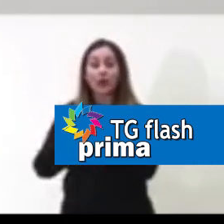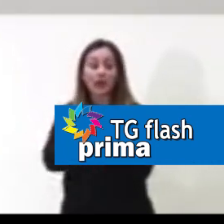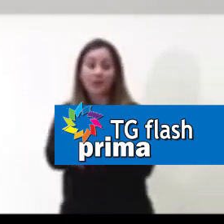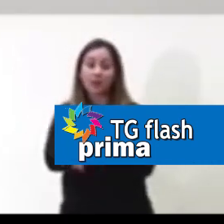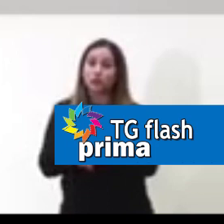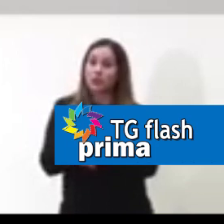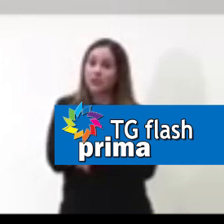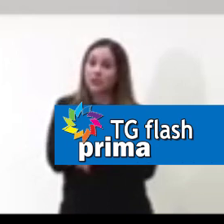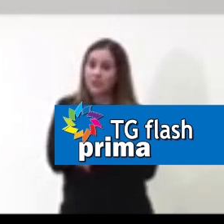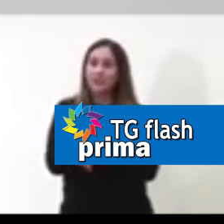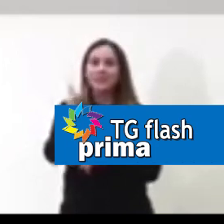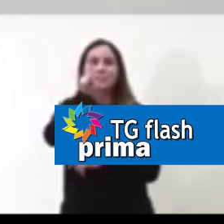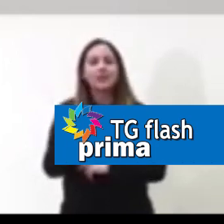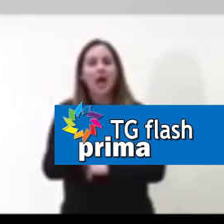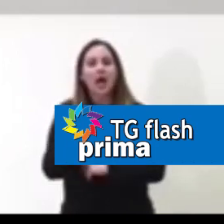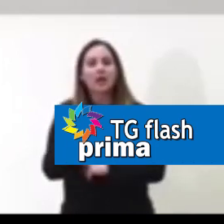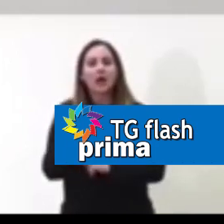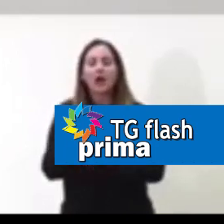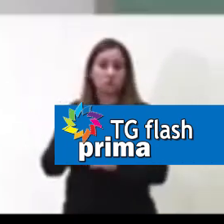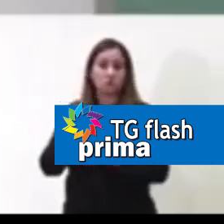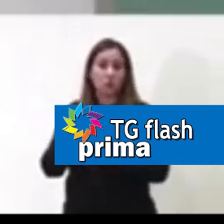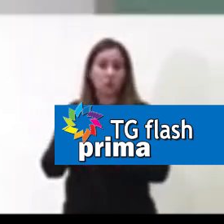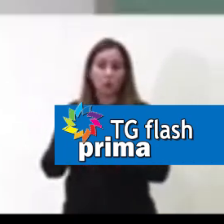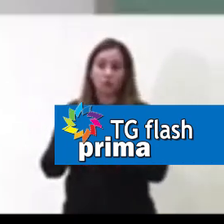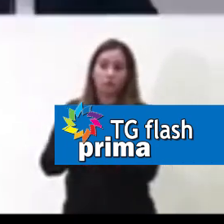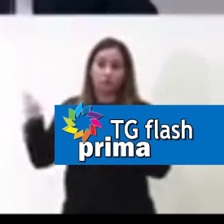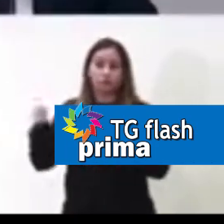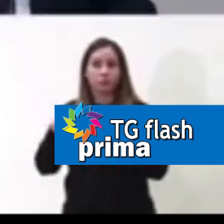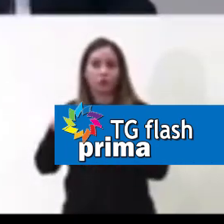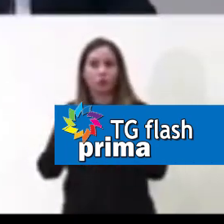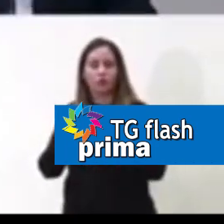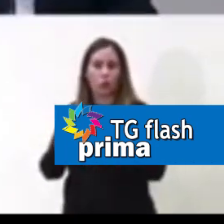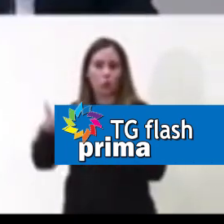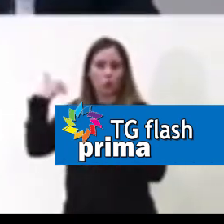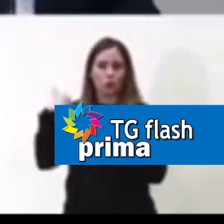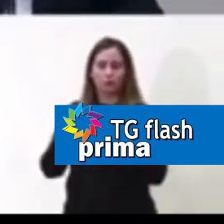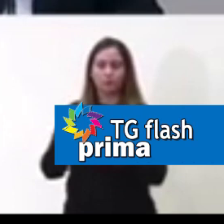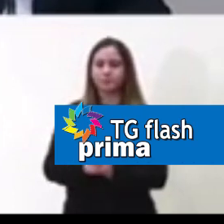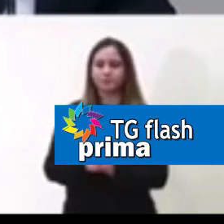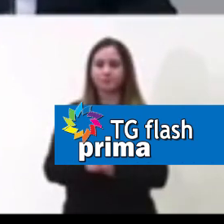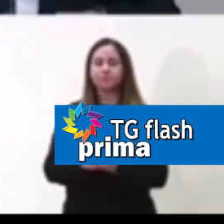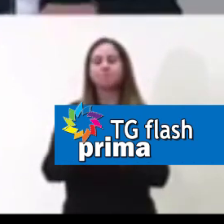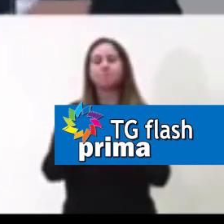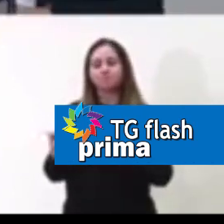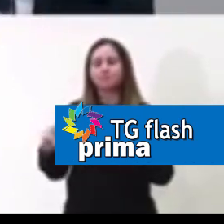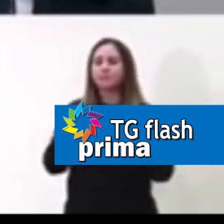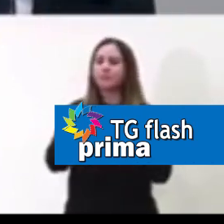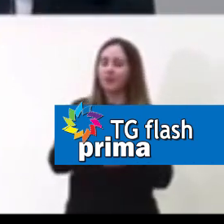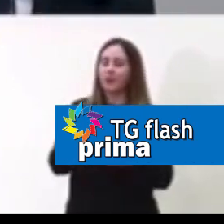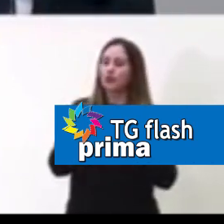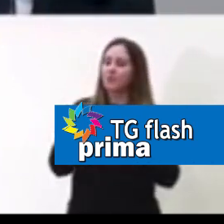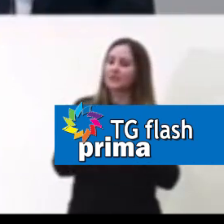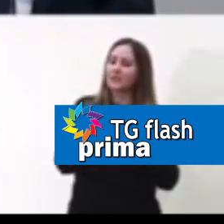della vaccinazione in Italia non nasce oggi. Per quanto riguarda fase 1, fase 2, io direi